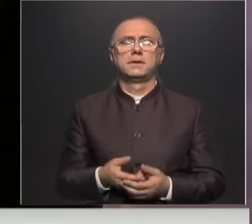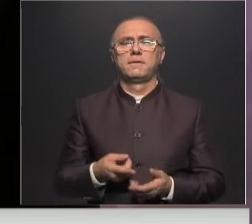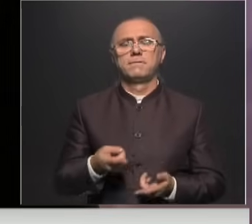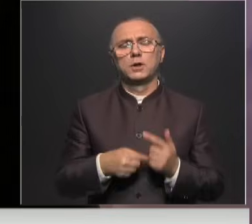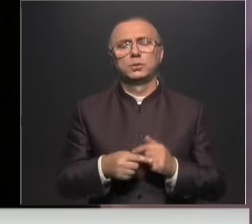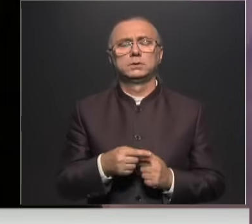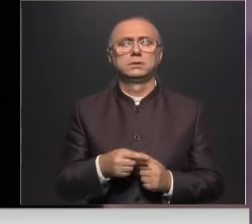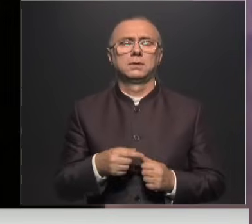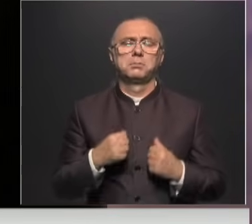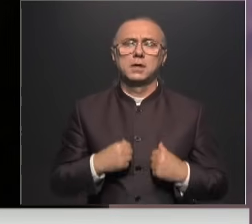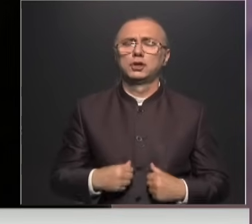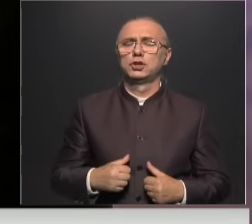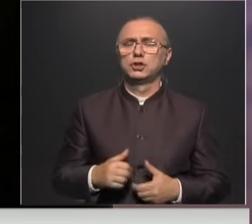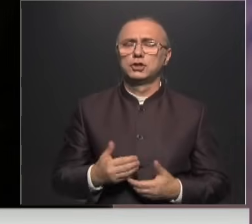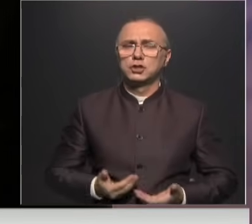мирную